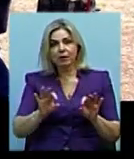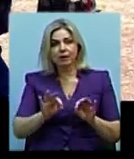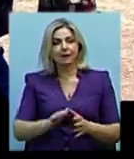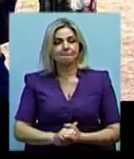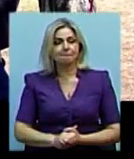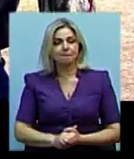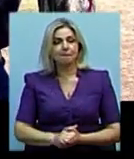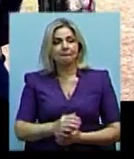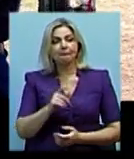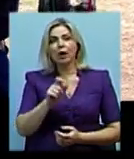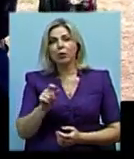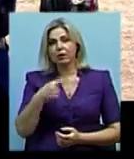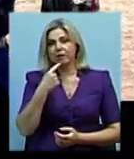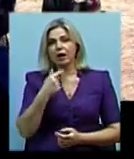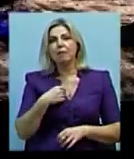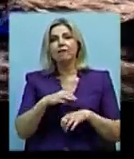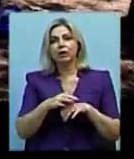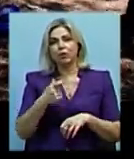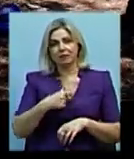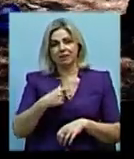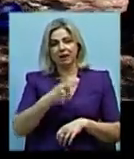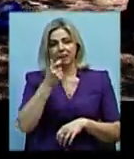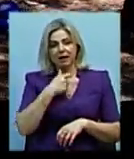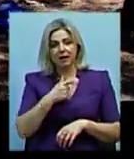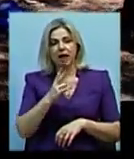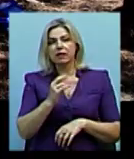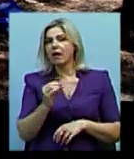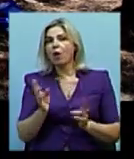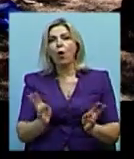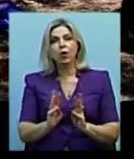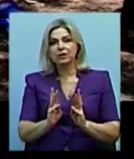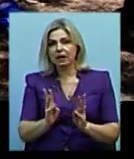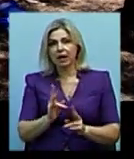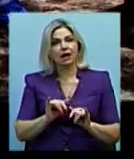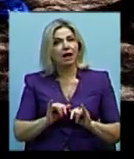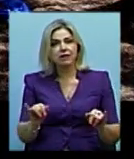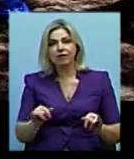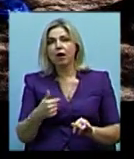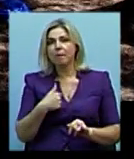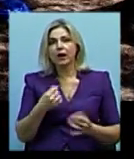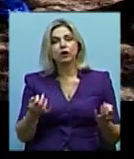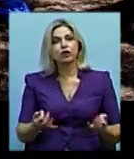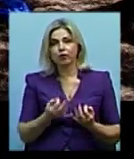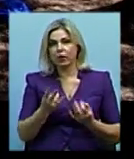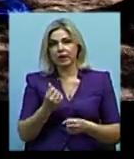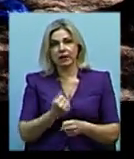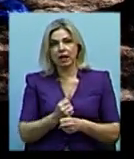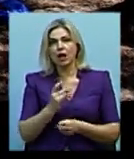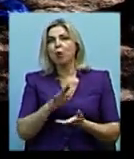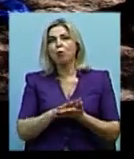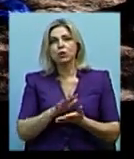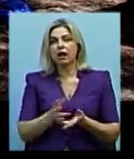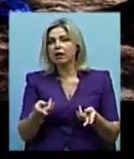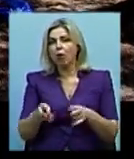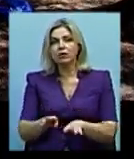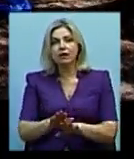Мы ведем себя прилично. Это хорошо. Мы ни костры не разводим, да, мы ничего не делаем. Ни мусор не оставляете. Ни